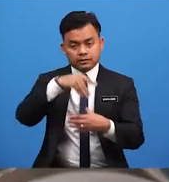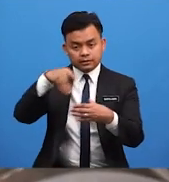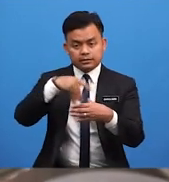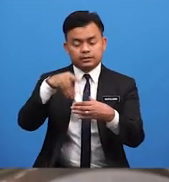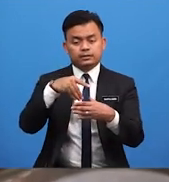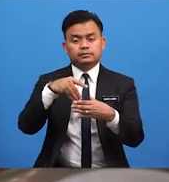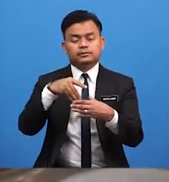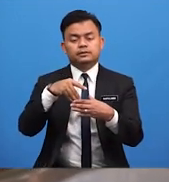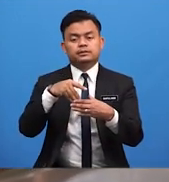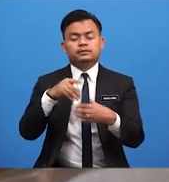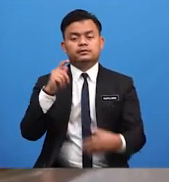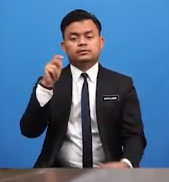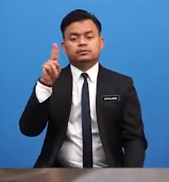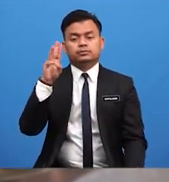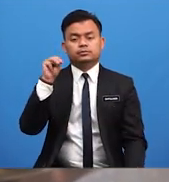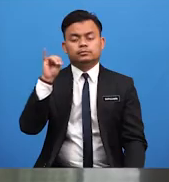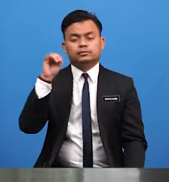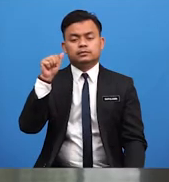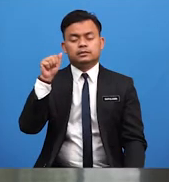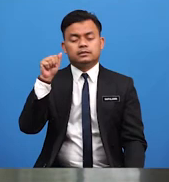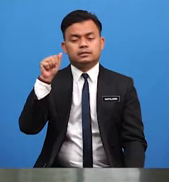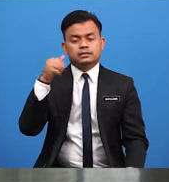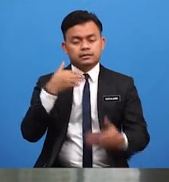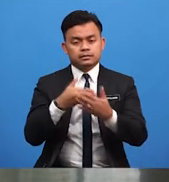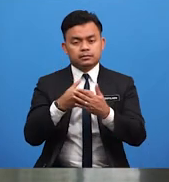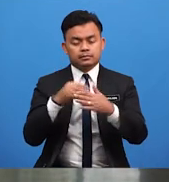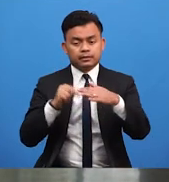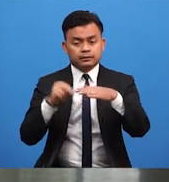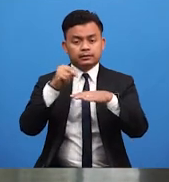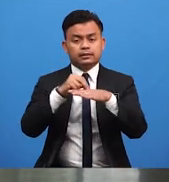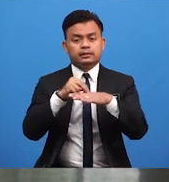naik minyak dengan api yang sederhana.